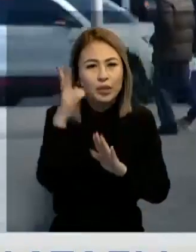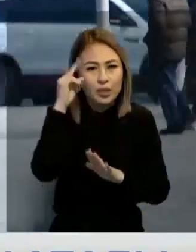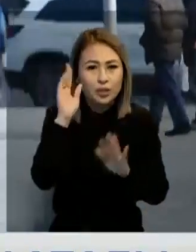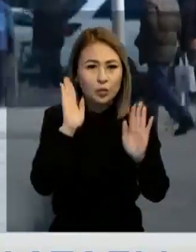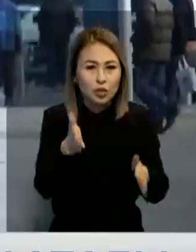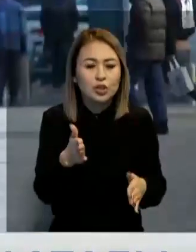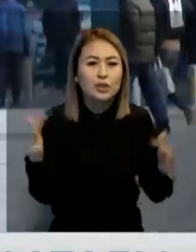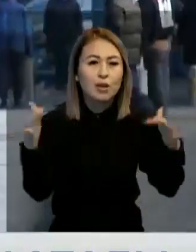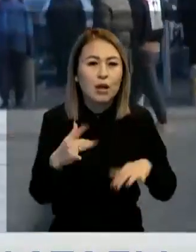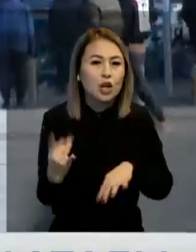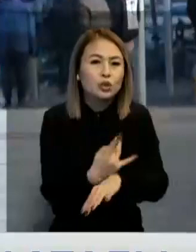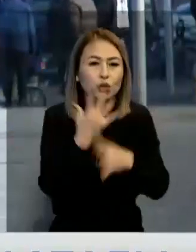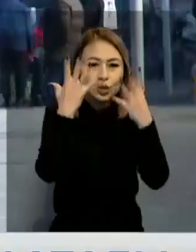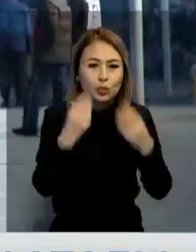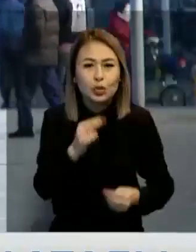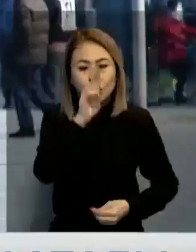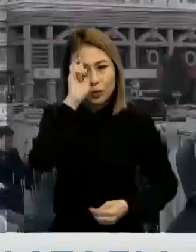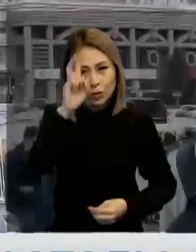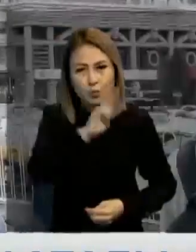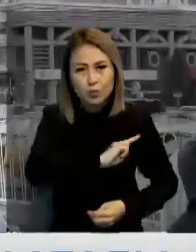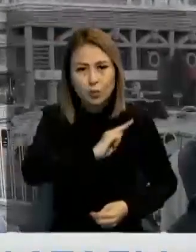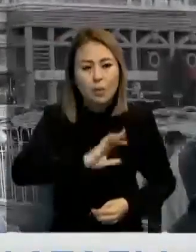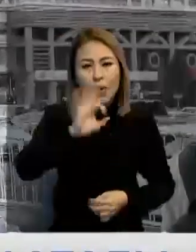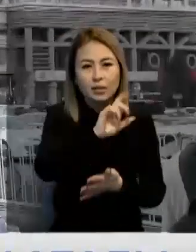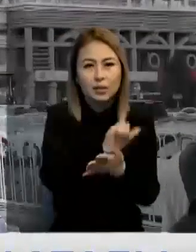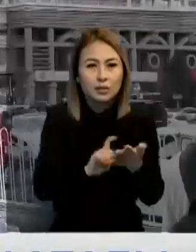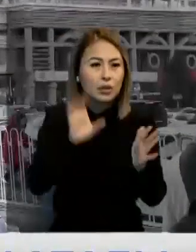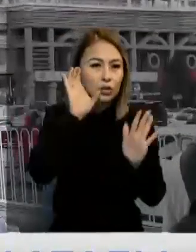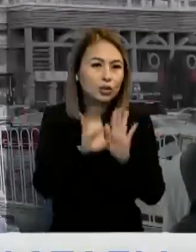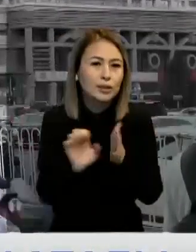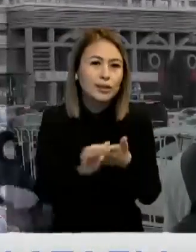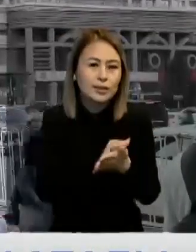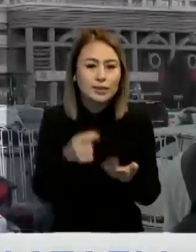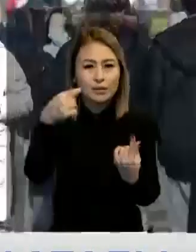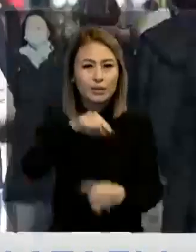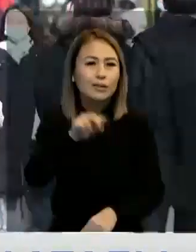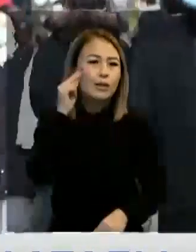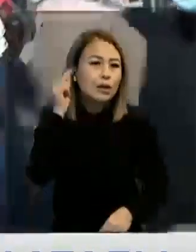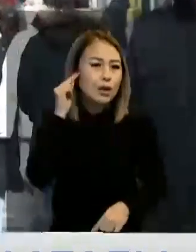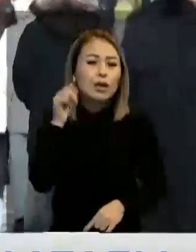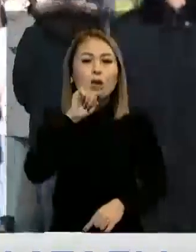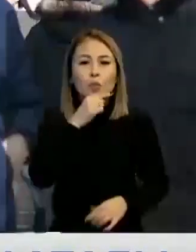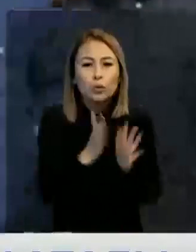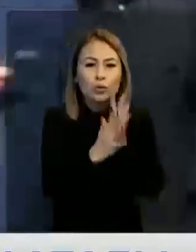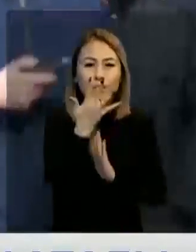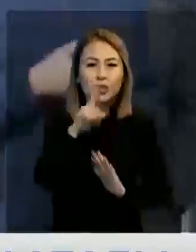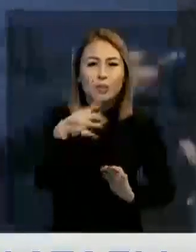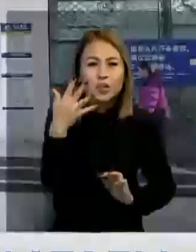созылады. Жиынның алғашқы күні депутаттар үкіметтің жұмысы туралы баяндаманы тыңдады. Құжатқа сәйкес Қытайдың экономикалық